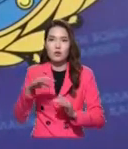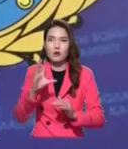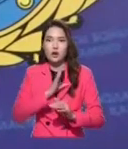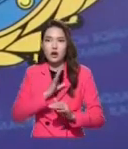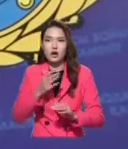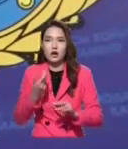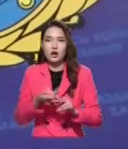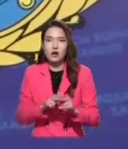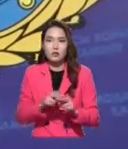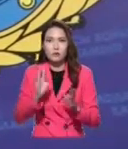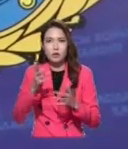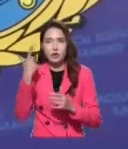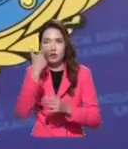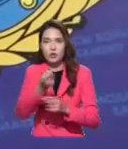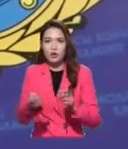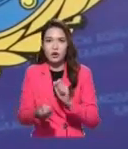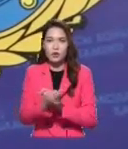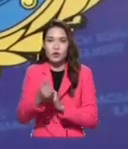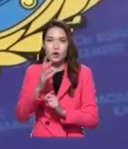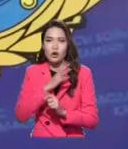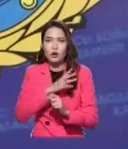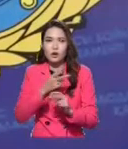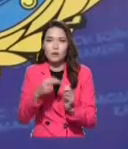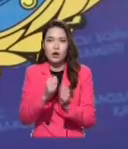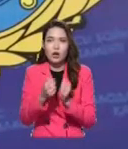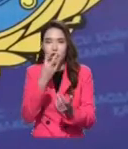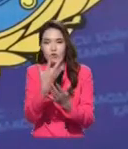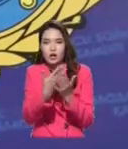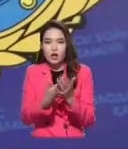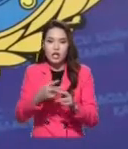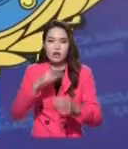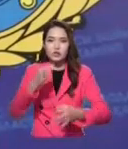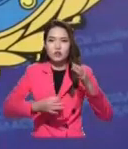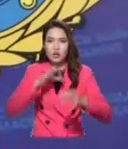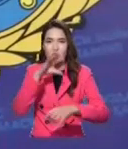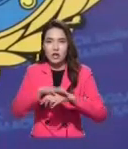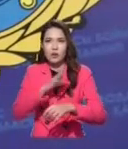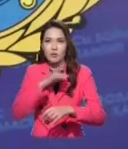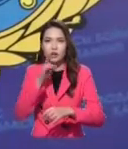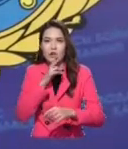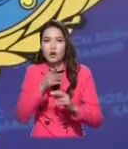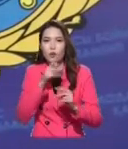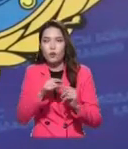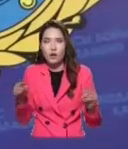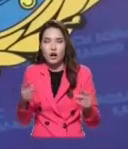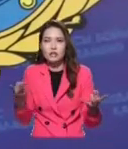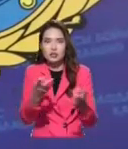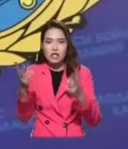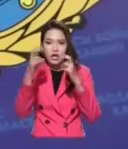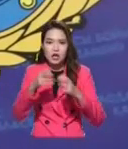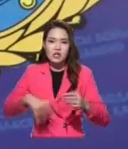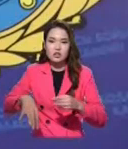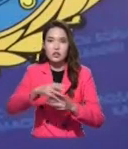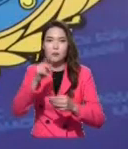іздеу жарияланған болатын. Бірақ жоғалған адамды ең соңғы рет көрген осы сотталушы болып шықты. Екі айға жуық уақыт тергеу жүргізген жедел уәкілдер оның